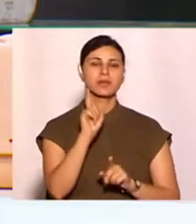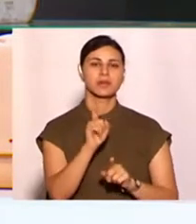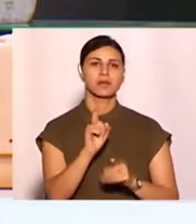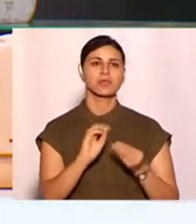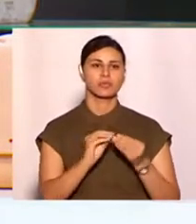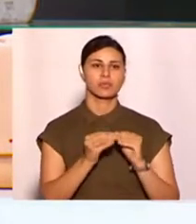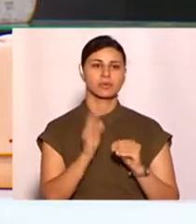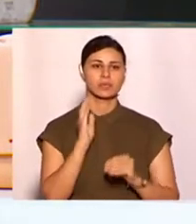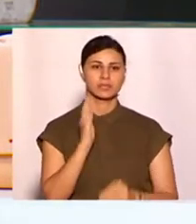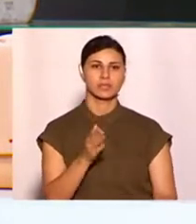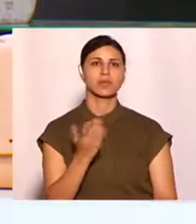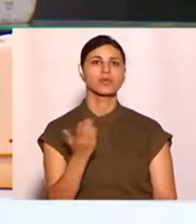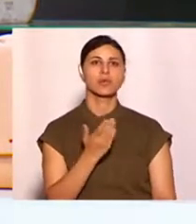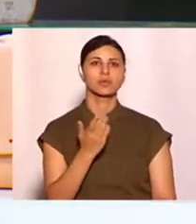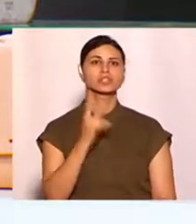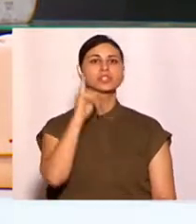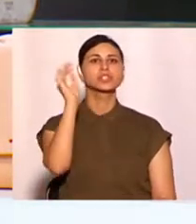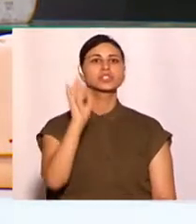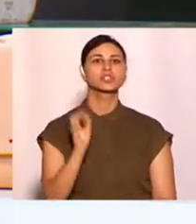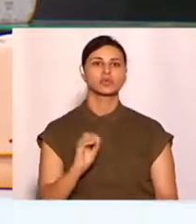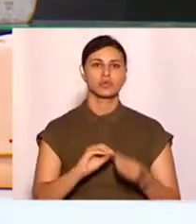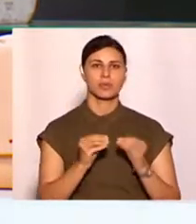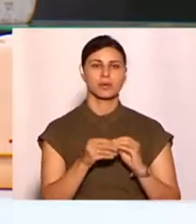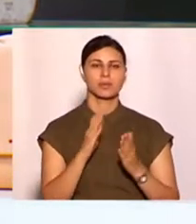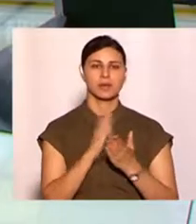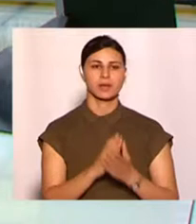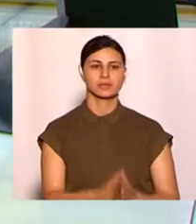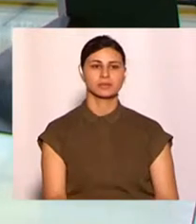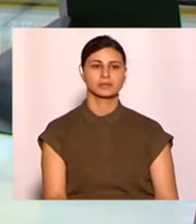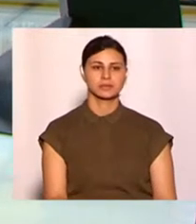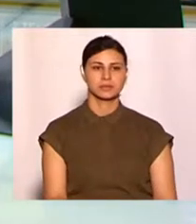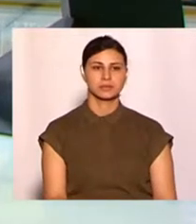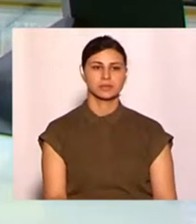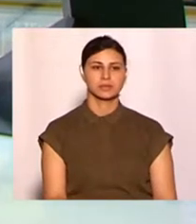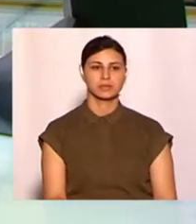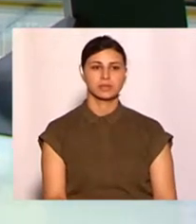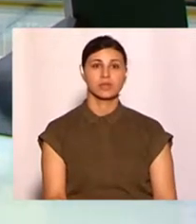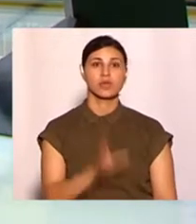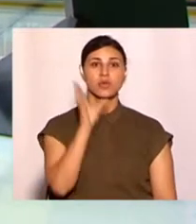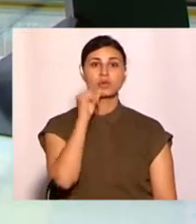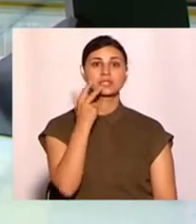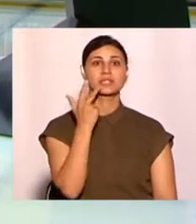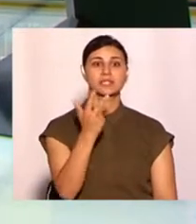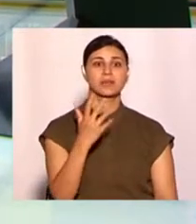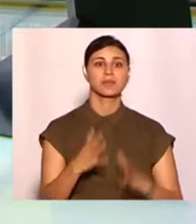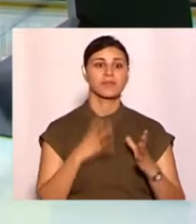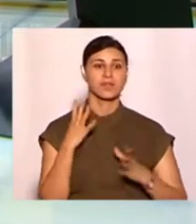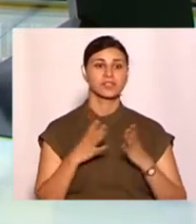ერთი ხელის შეშუპებასაც, რომელიც ხშირი გართულება. აი, როდესაც გადავდივართ უკვე იმ სამ ვარჯიშზე,